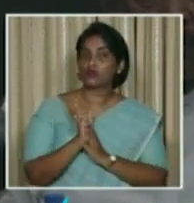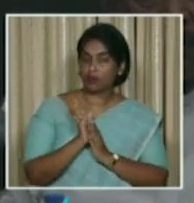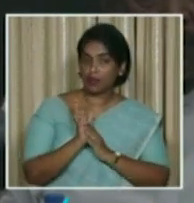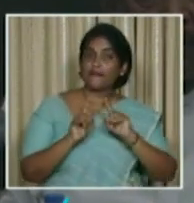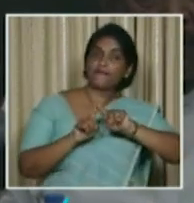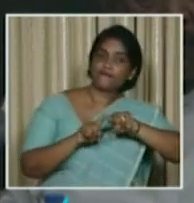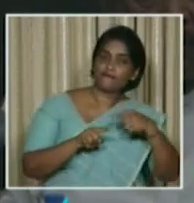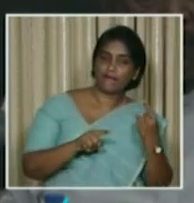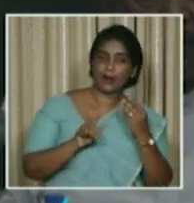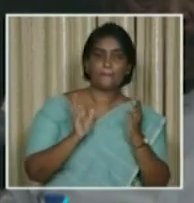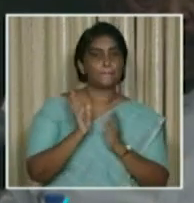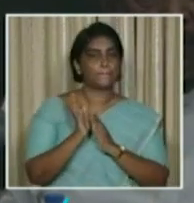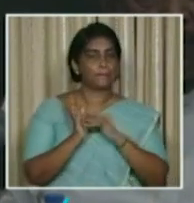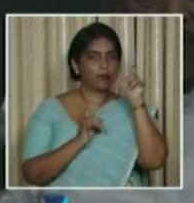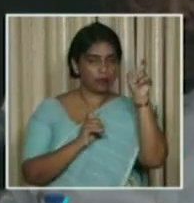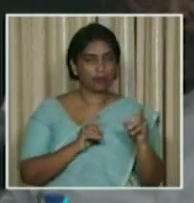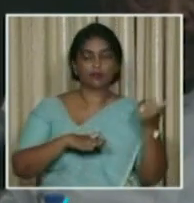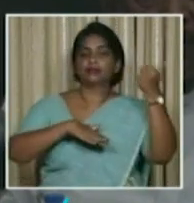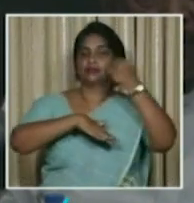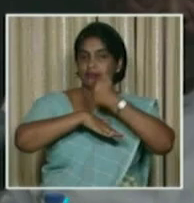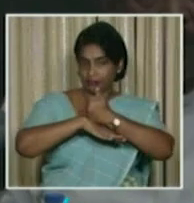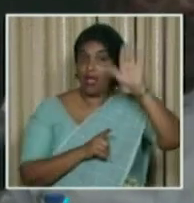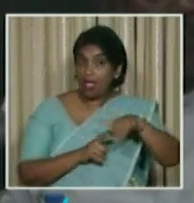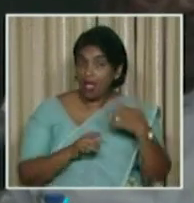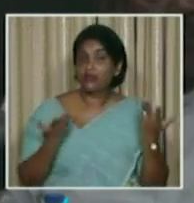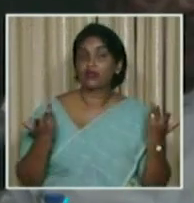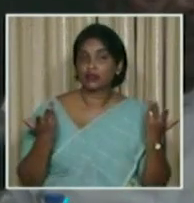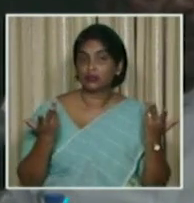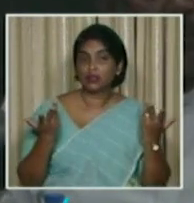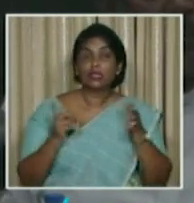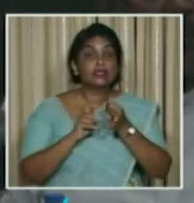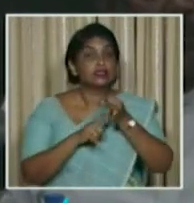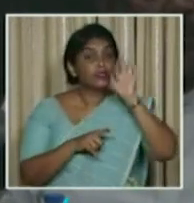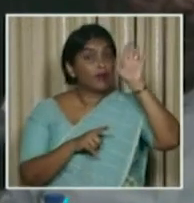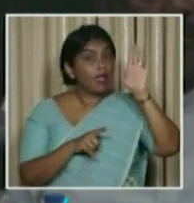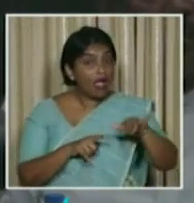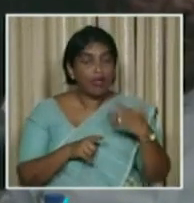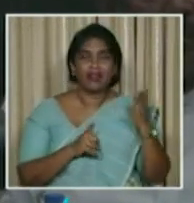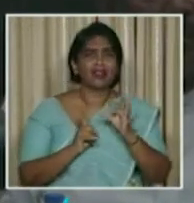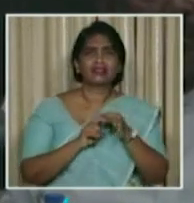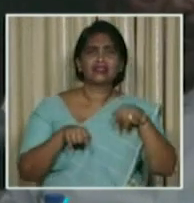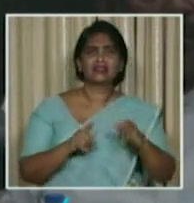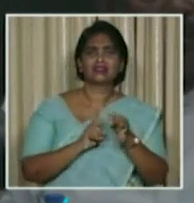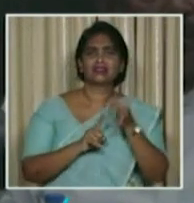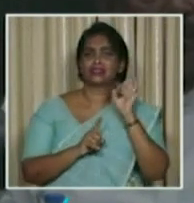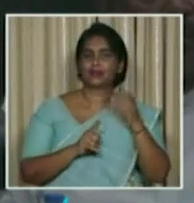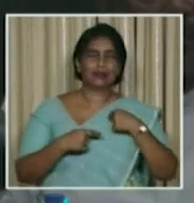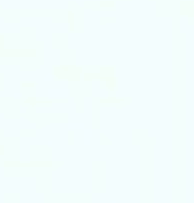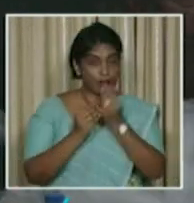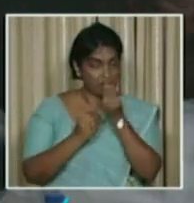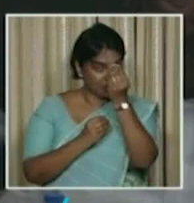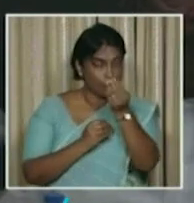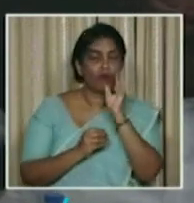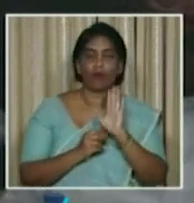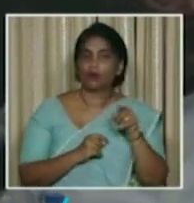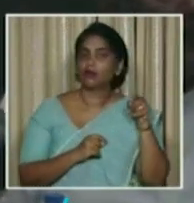වෙනත් යම් සමාජික මන්ත්‍රීවරකගේ මූලාසනය ලැබිය යුත්තේය. එතකොට සභාපතිවරයෙක් නැහැ කරු කතා නැගදු. මම මේක ගැන ආගිය කරන්න යන්නේ නැහැ.